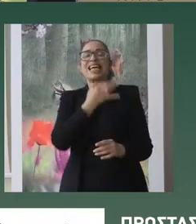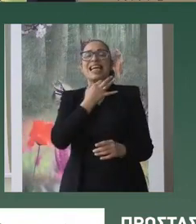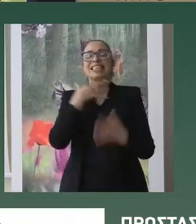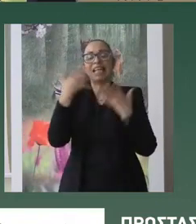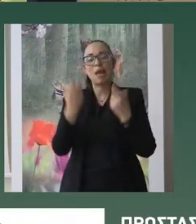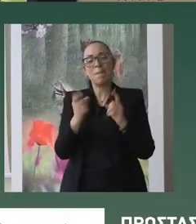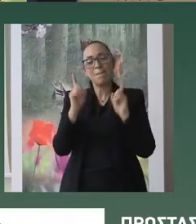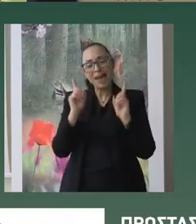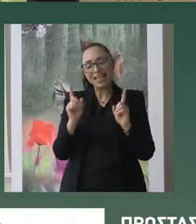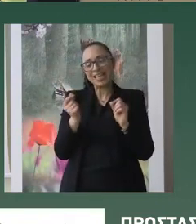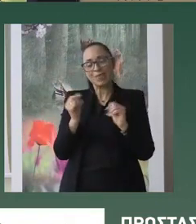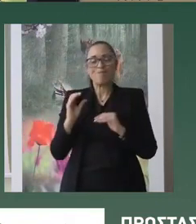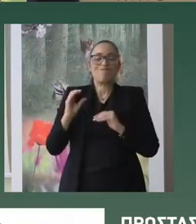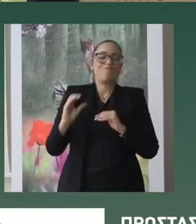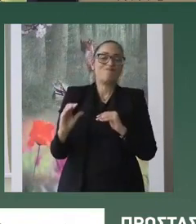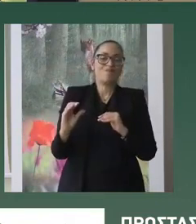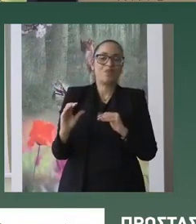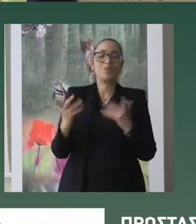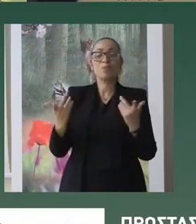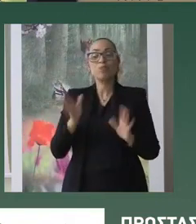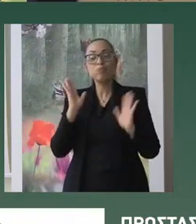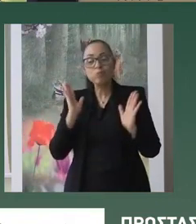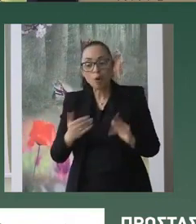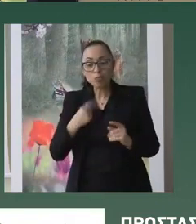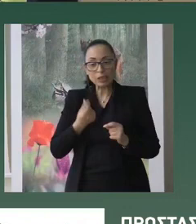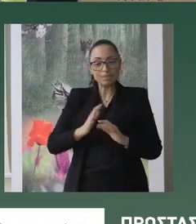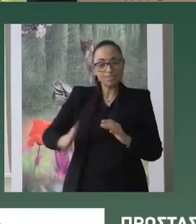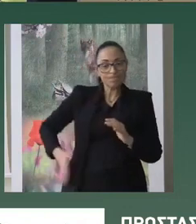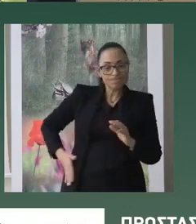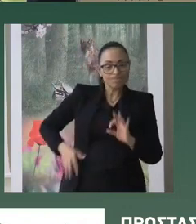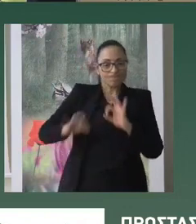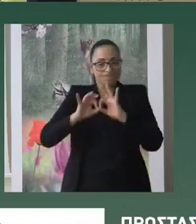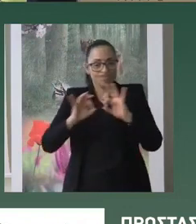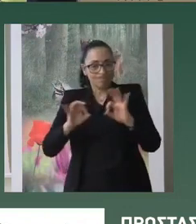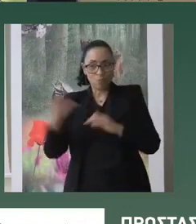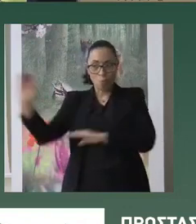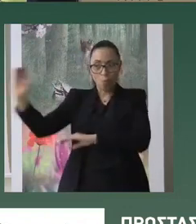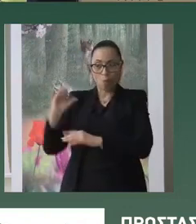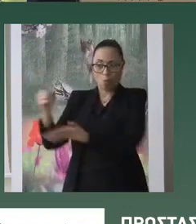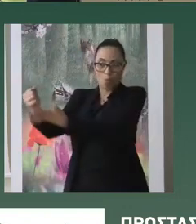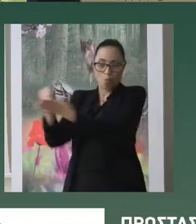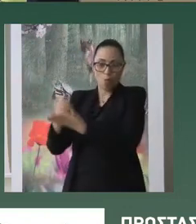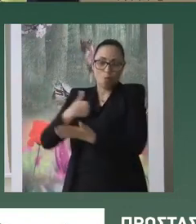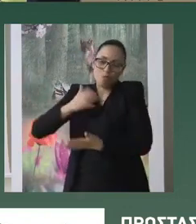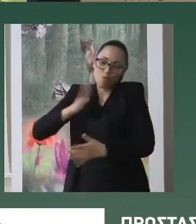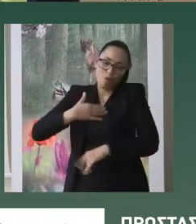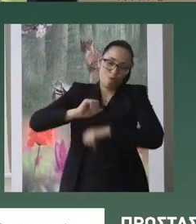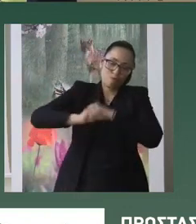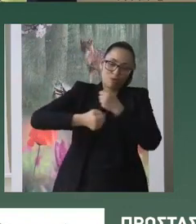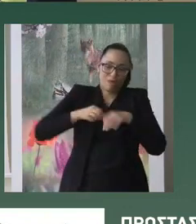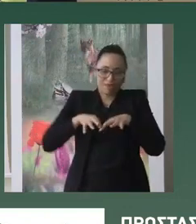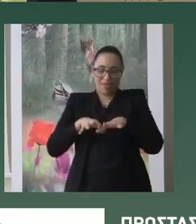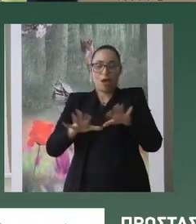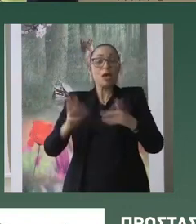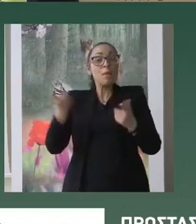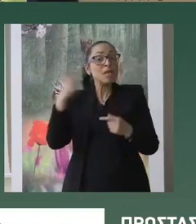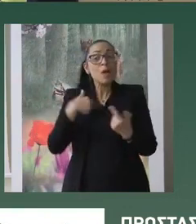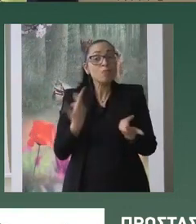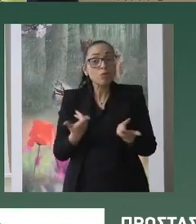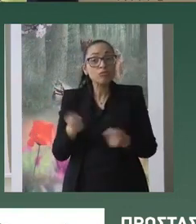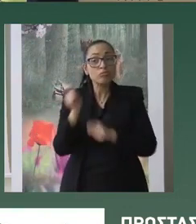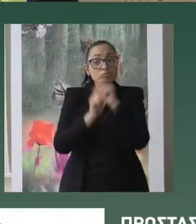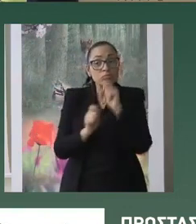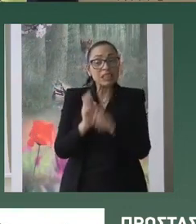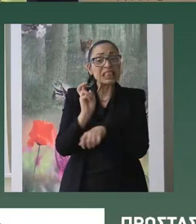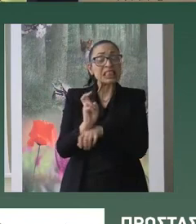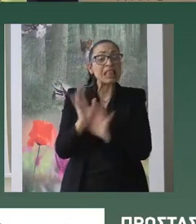μια στάθμιση τι επιλέγω. Ποιες είναι οι αντοχές που έχω, πόσο μπορώ να απλώσω την προσπάθειά μου και πώς μπορώ να τα συντηρήσω. Γιατί νομίζω